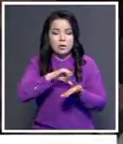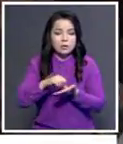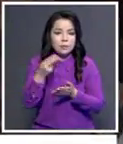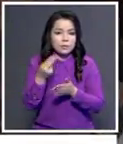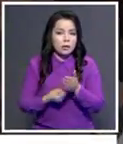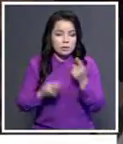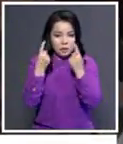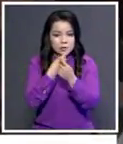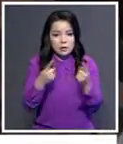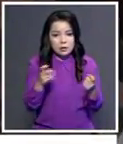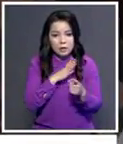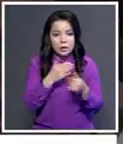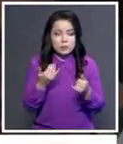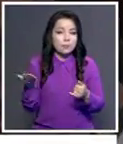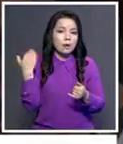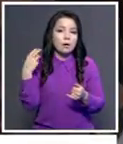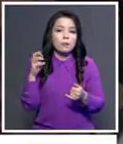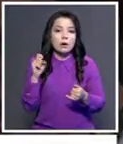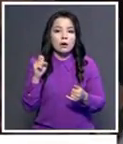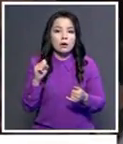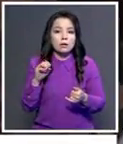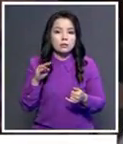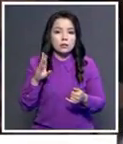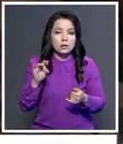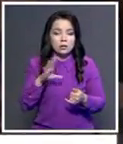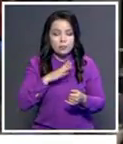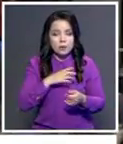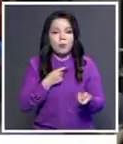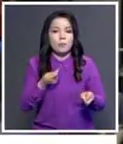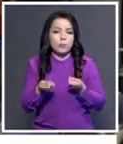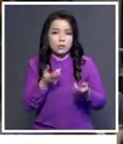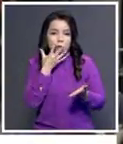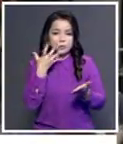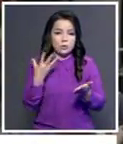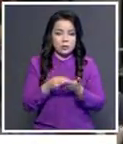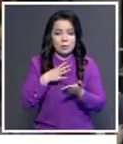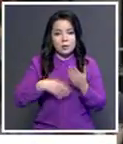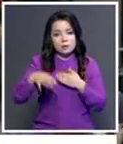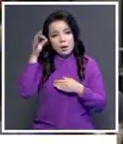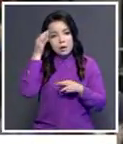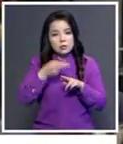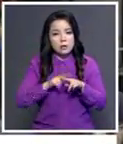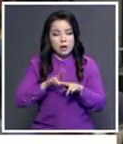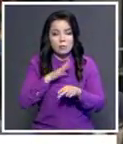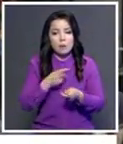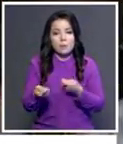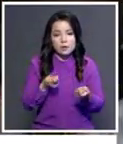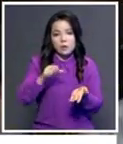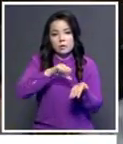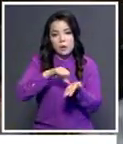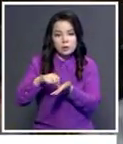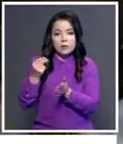тапты. Аталған бірлестікті кезінде Махатхир Мохамадтың өзі басқарған еді. Алайда кейінгі кездер басқарушы коалицияға